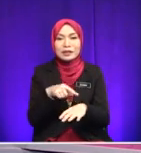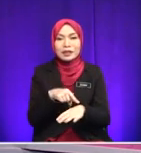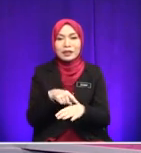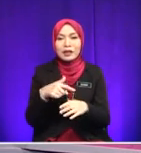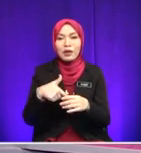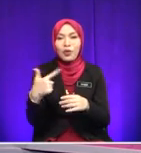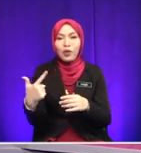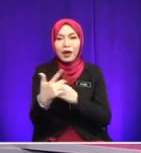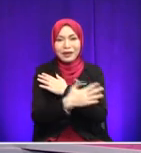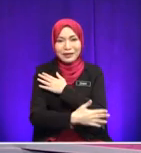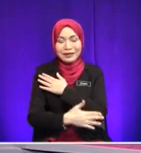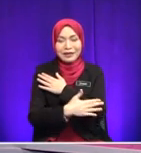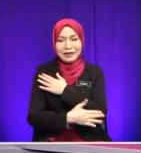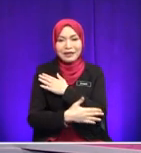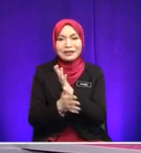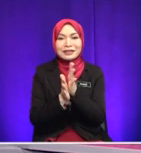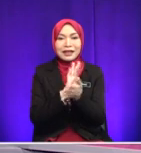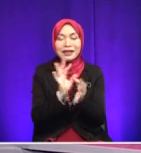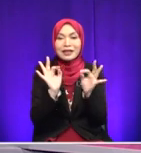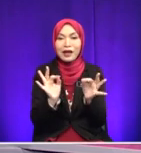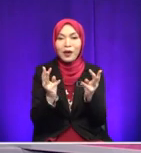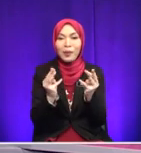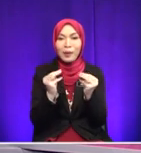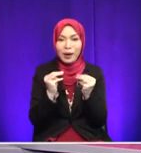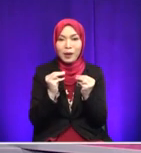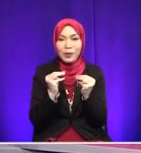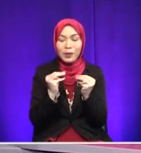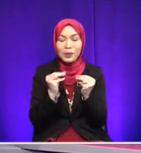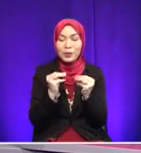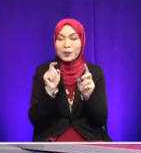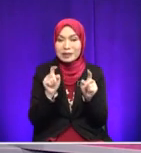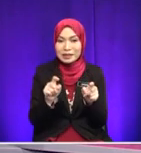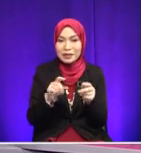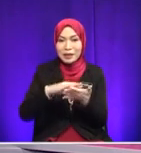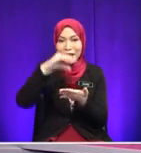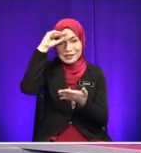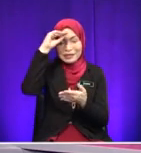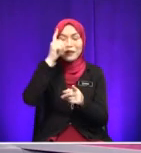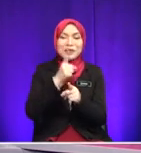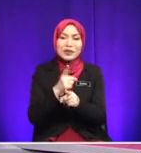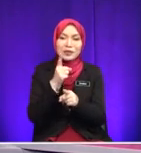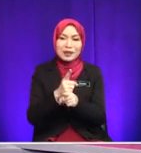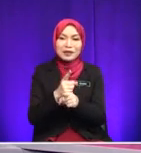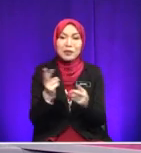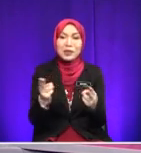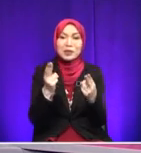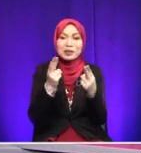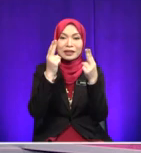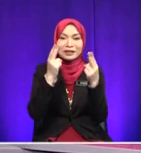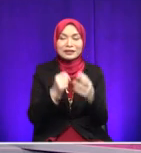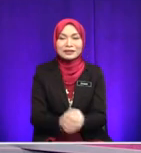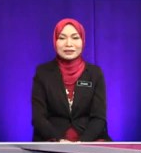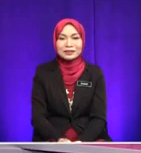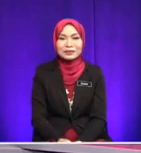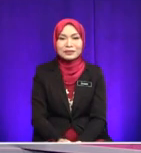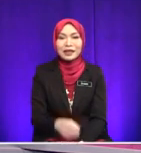Negeri haruslah belajar bersungguh-sungguh kerana usaha tangga kejayaan. Baik, siapa